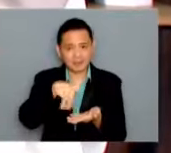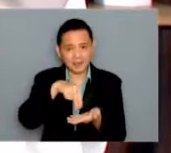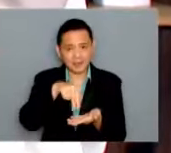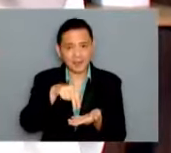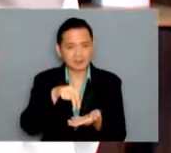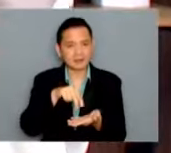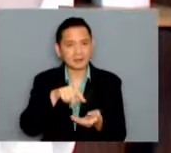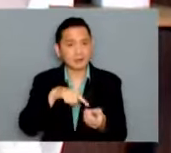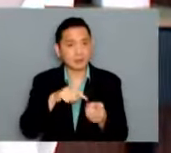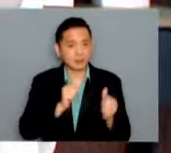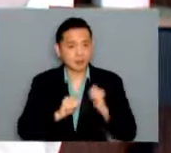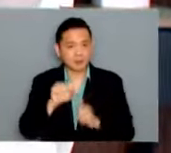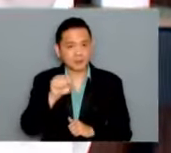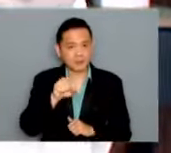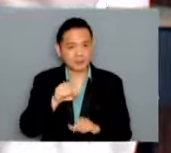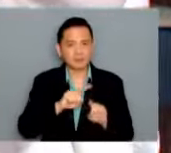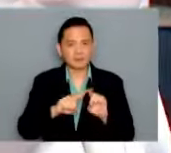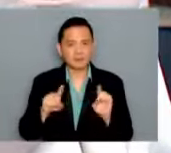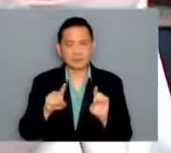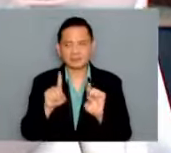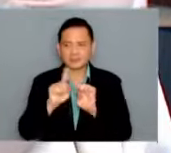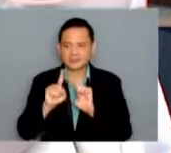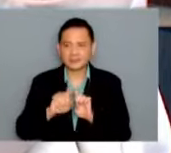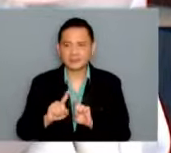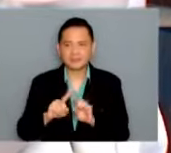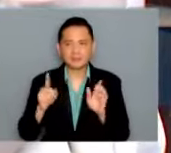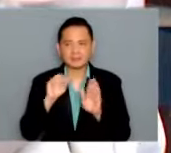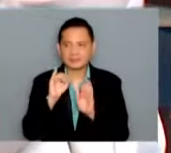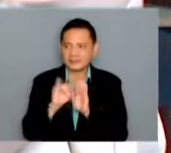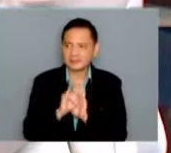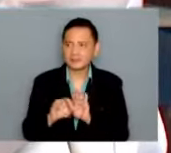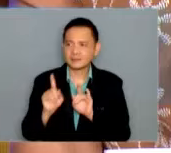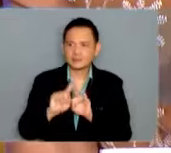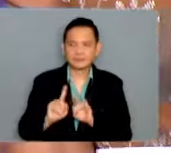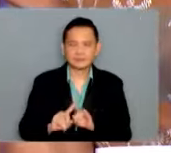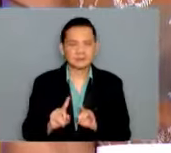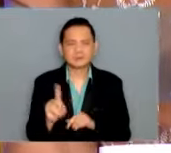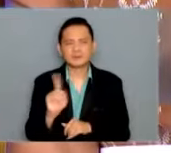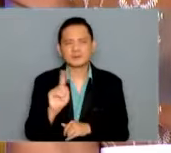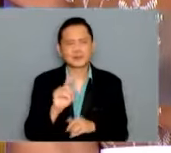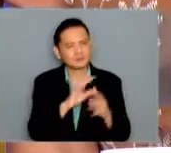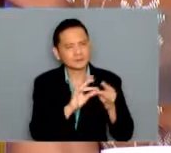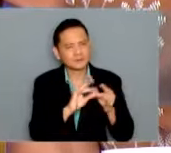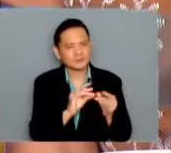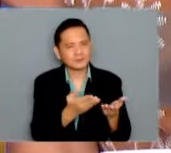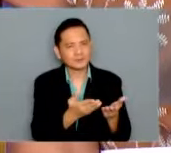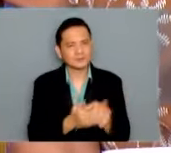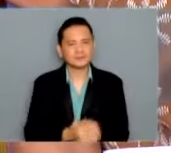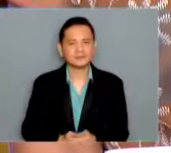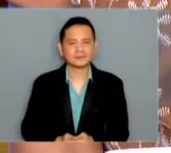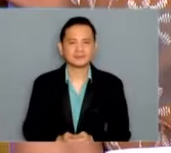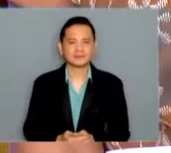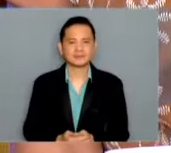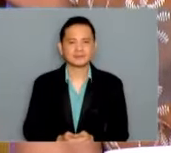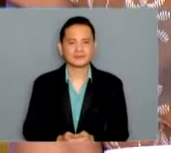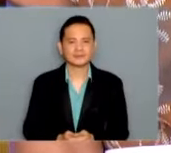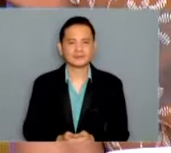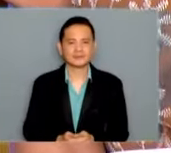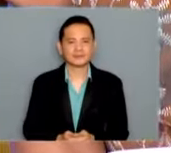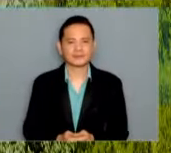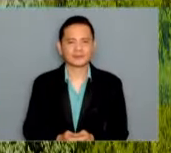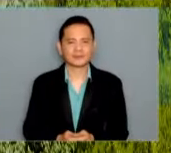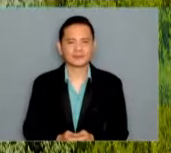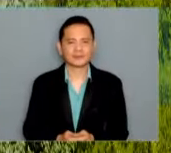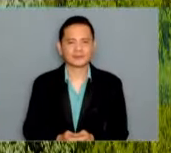but also growth. Ano pa ba ang mga ibang benepisyo nito sa'yo? Unang-una po, isang karangalan po ang makasali po